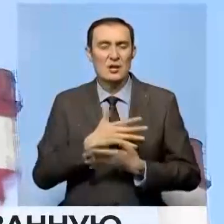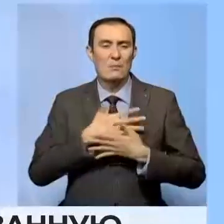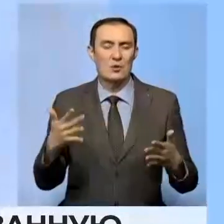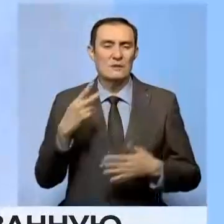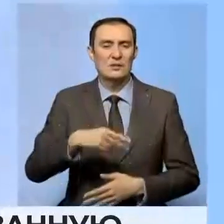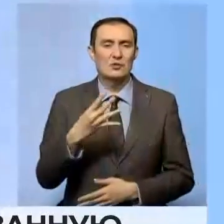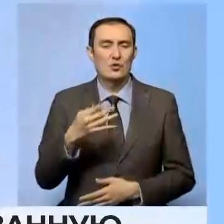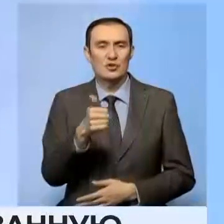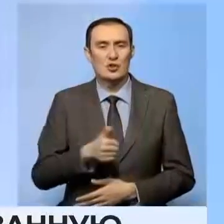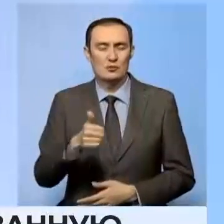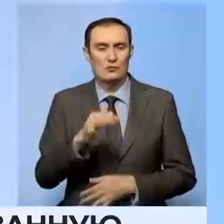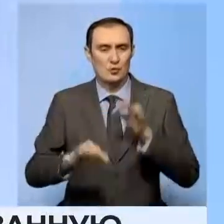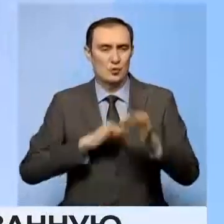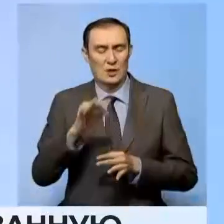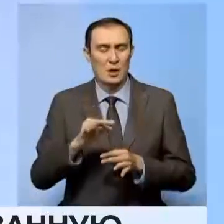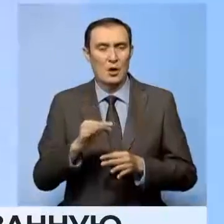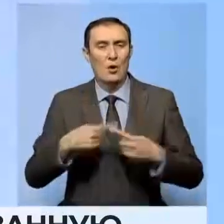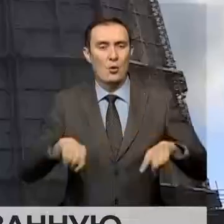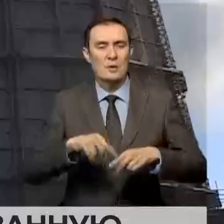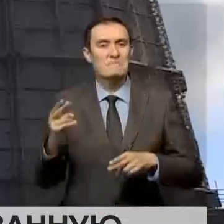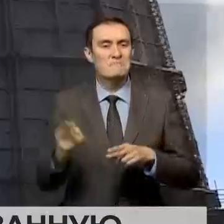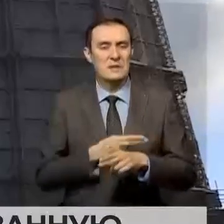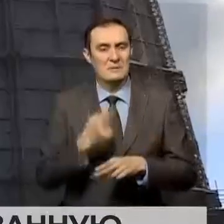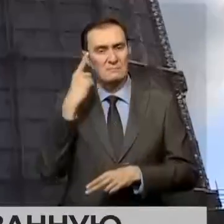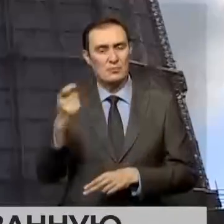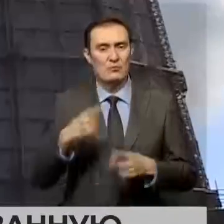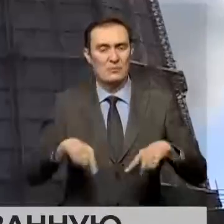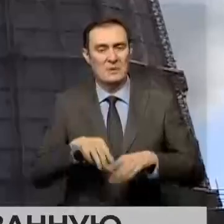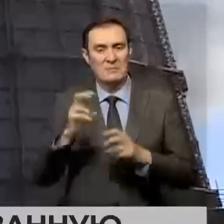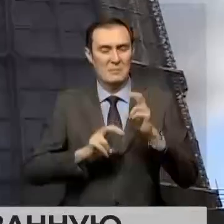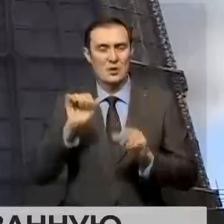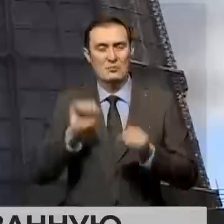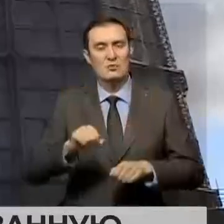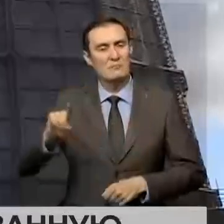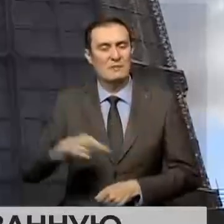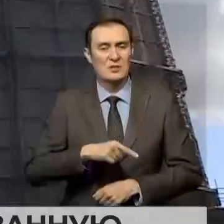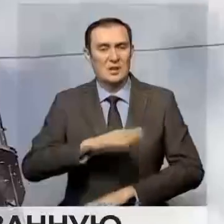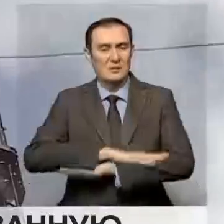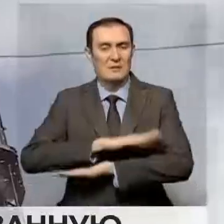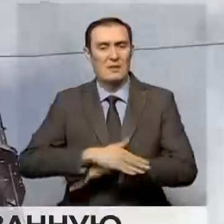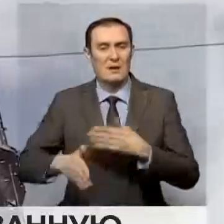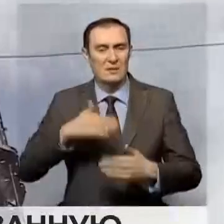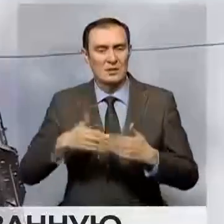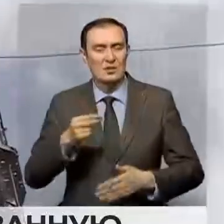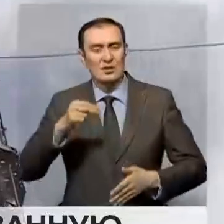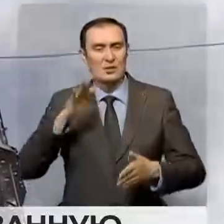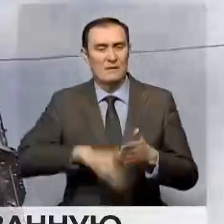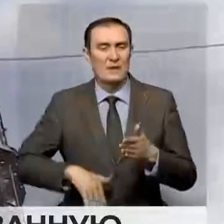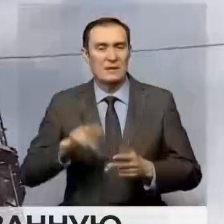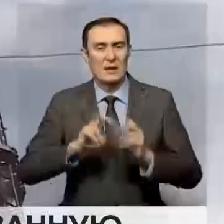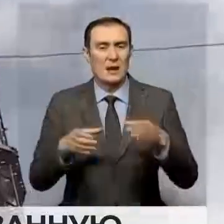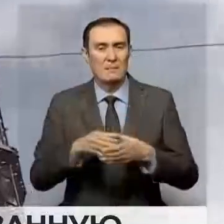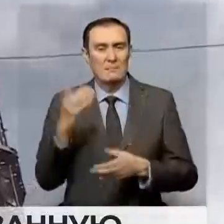24 часов уполномоченный орган без посещения объектов предприятие может привлечь к административной ответственности и оштрафовать